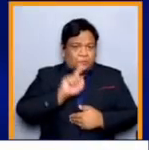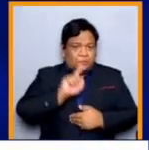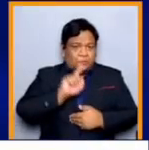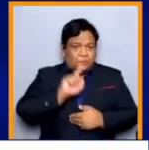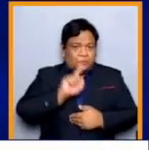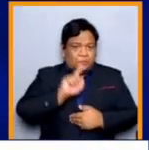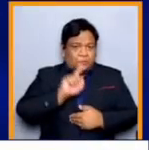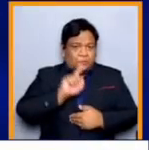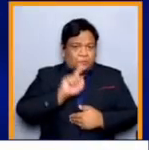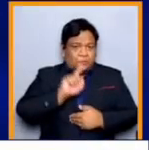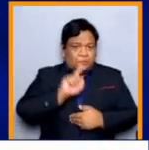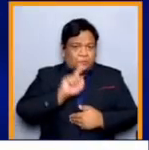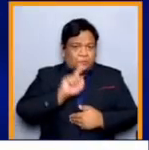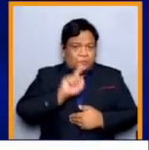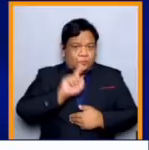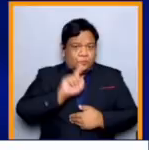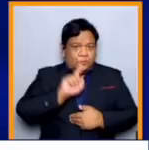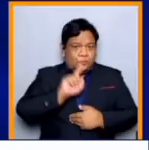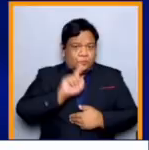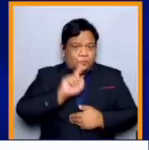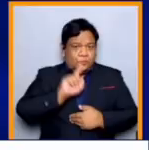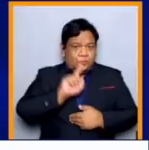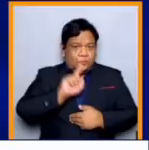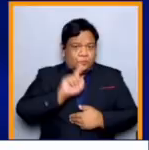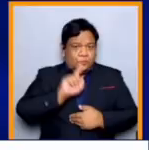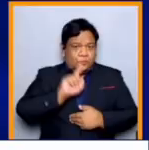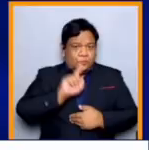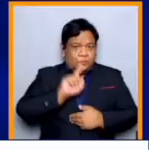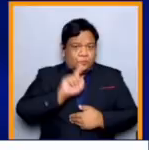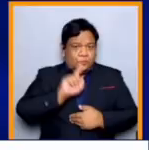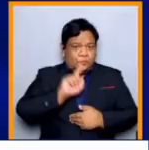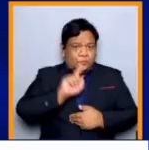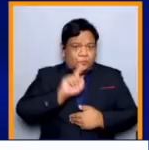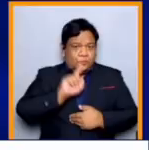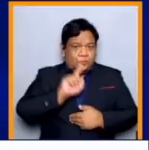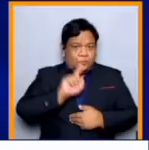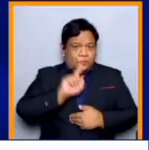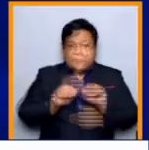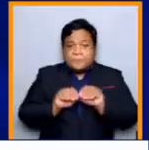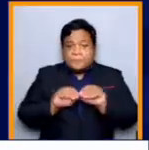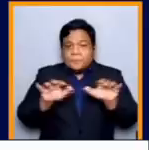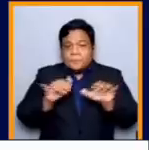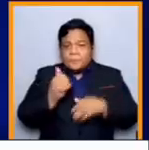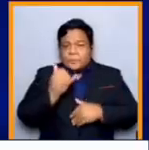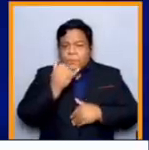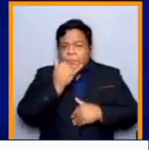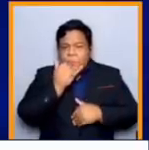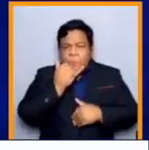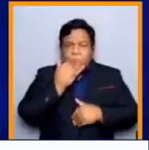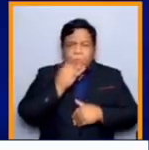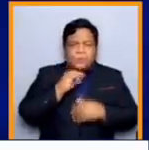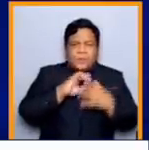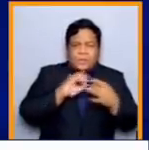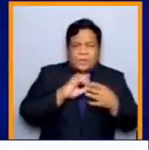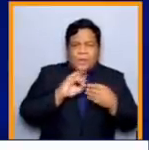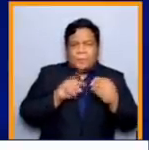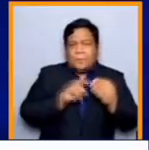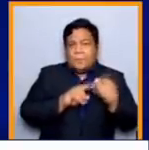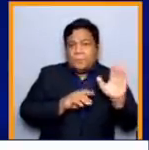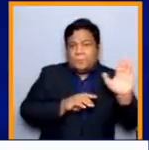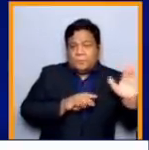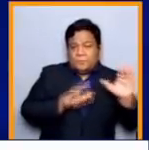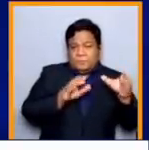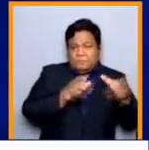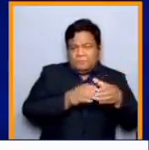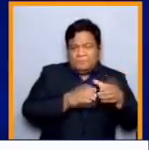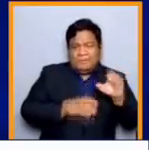Ponce Enrile si Carpio sa paglalabas sa mga umano'y mali at walang basihan na pahayag kaugnay ng issue. Sabi ni Enrile, hindi raw naiintindihan ni